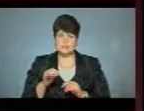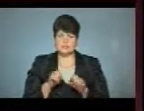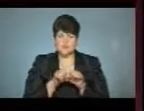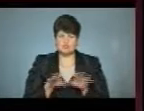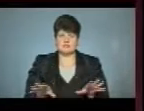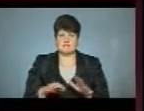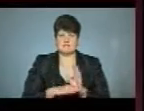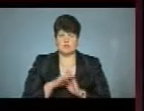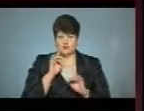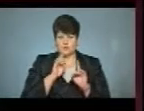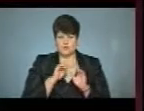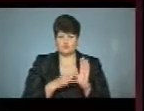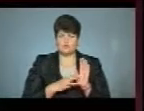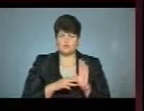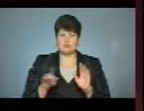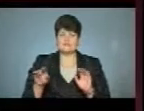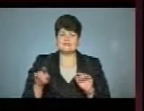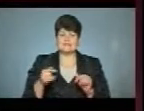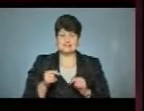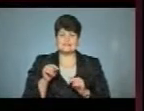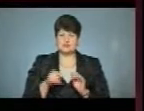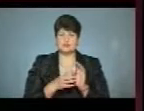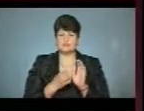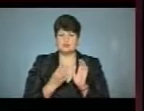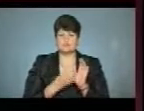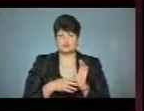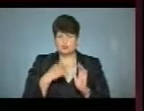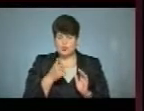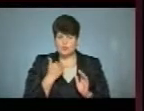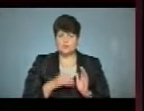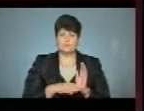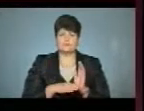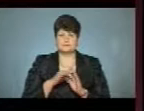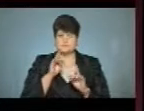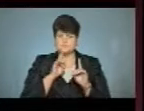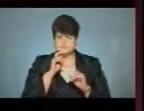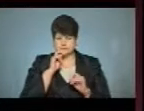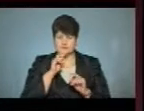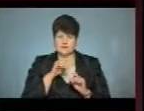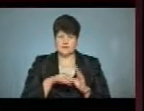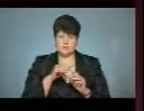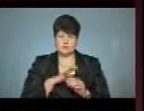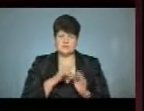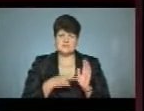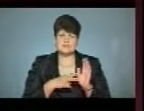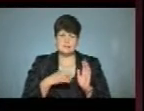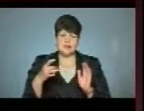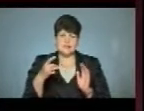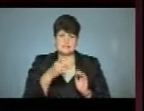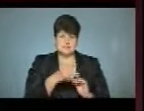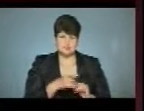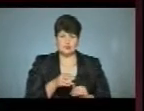Раду восьмого скликання. З 1990 року парламентські вибори в Україні відбувалися 7 разів. Про їхню